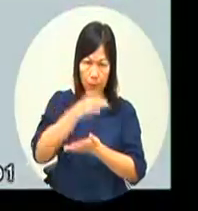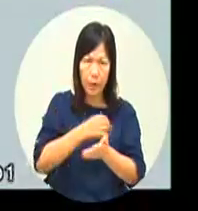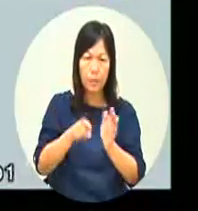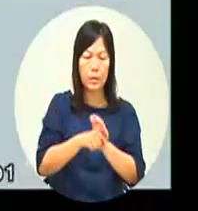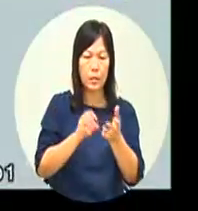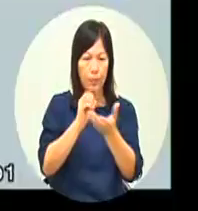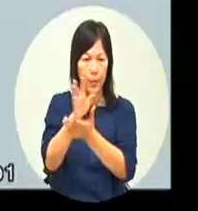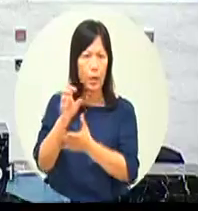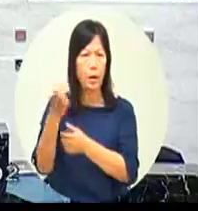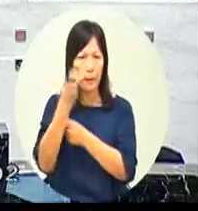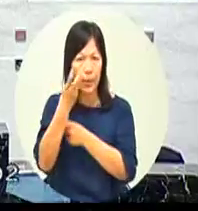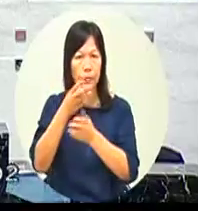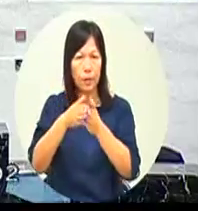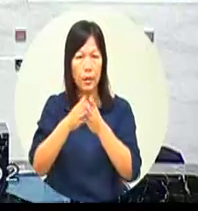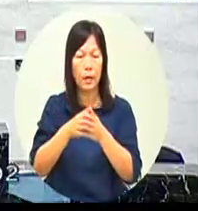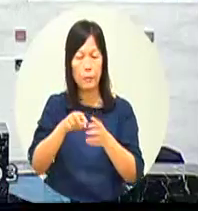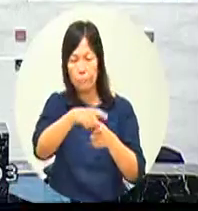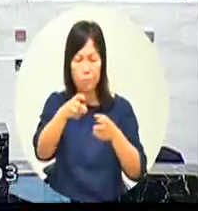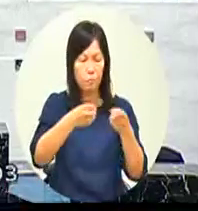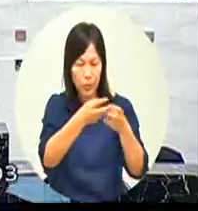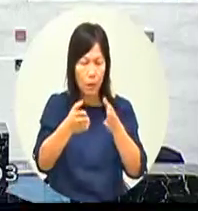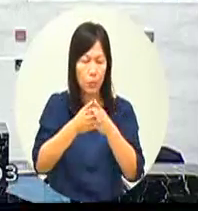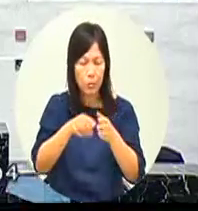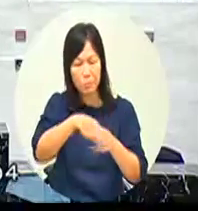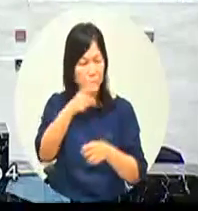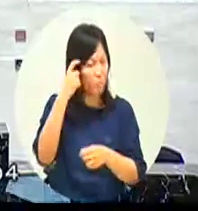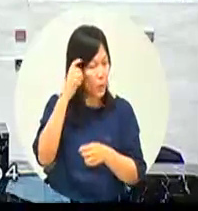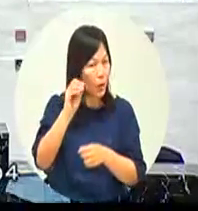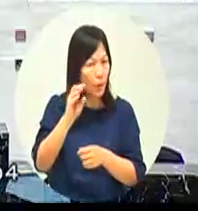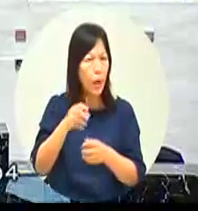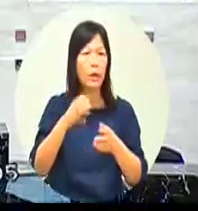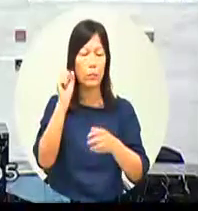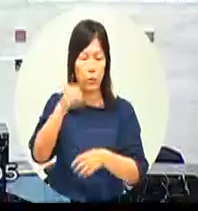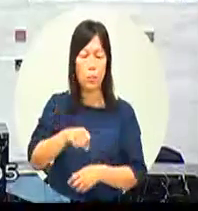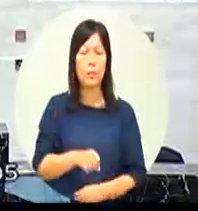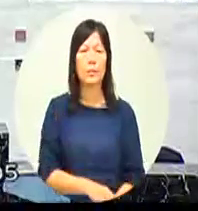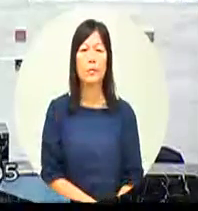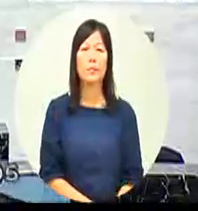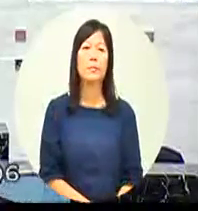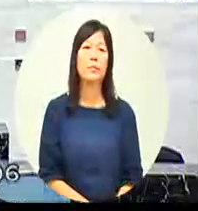查，请讨论。 各位同仁们意见，准予备查。